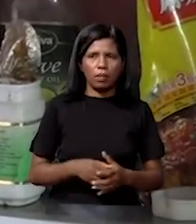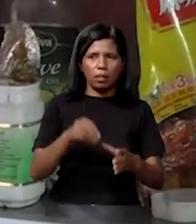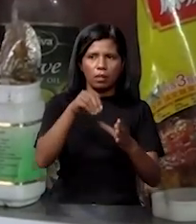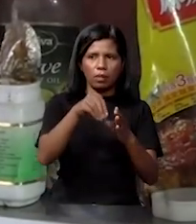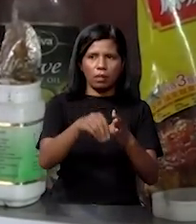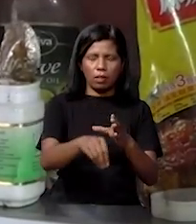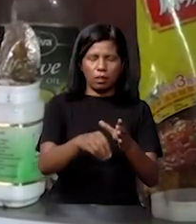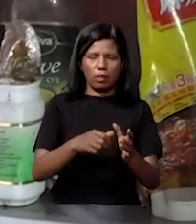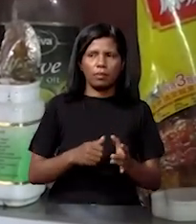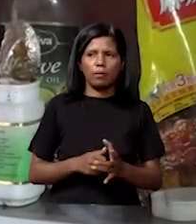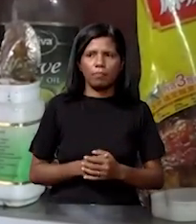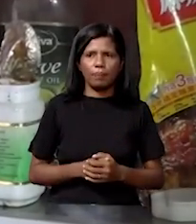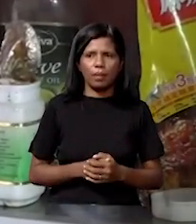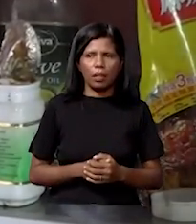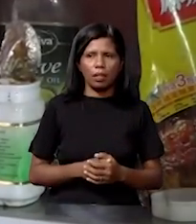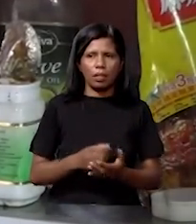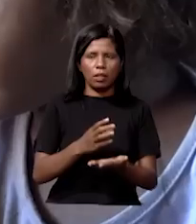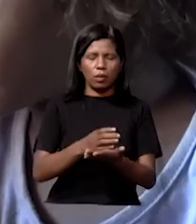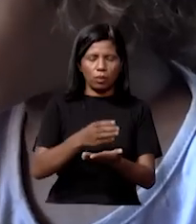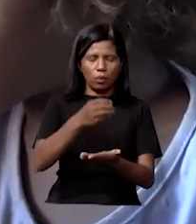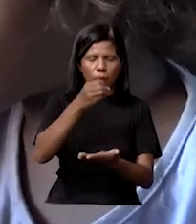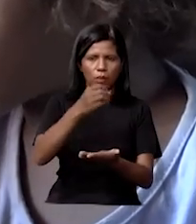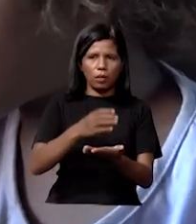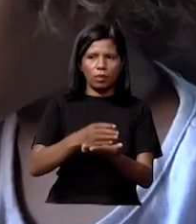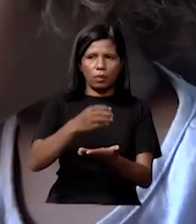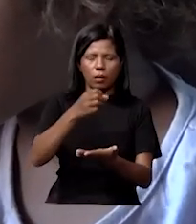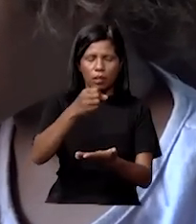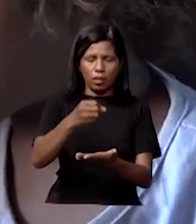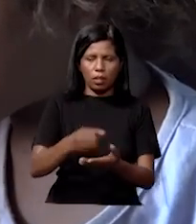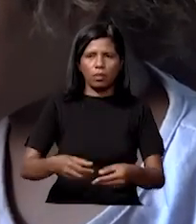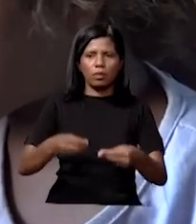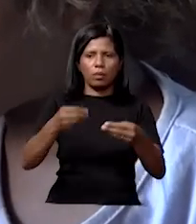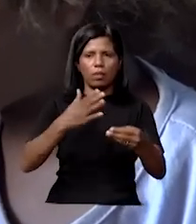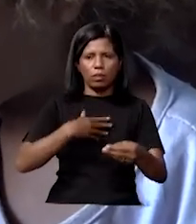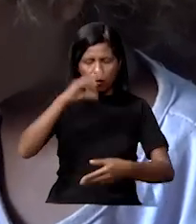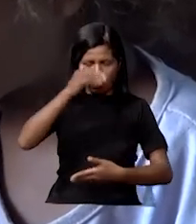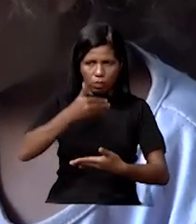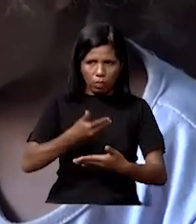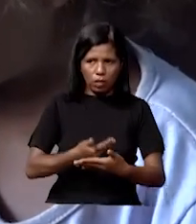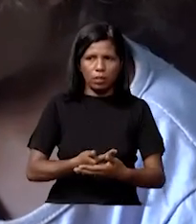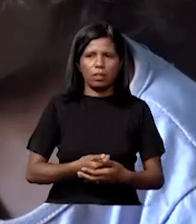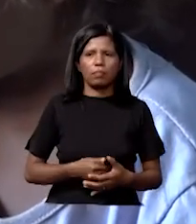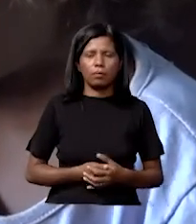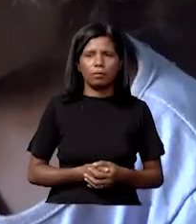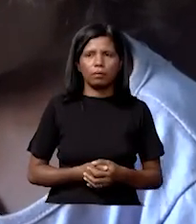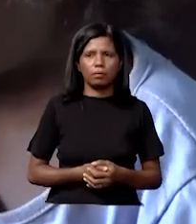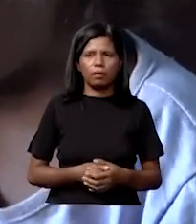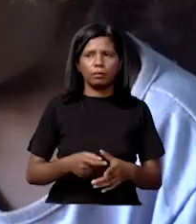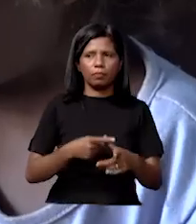piba nuan sira kopuida tasu kopuida marsi kopuida maya kopuida be